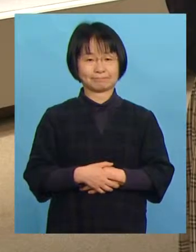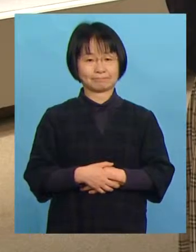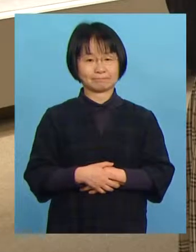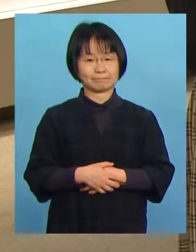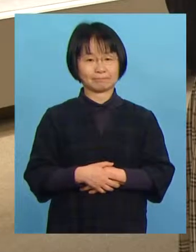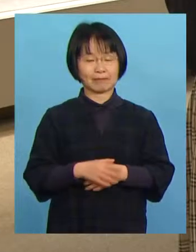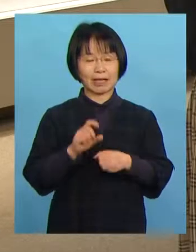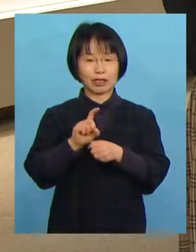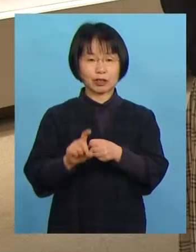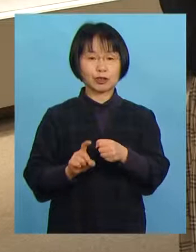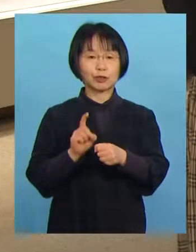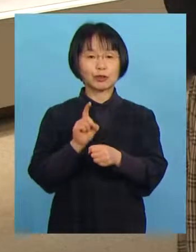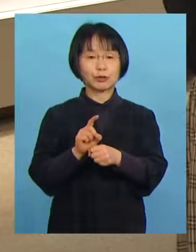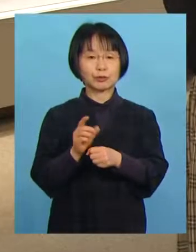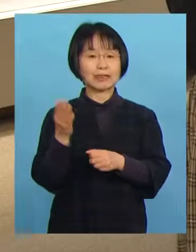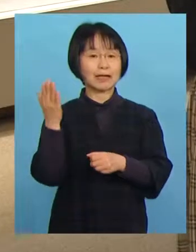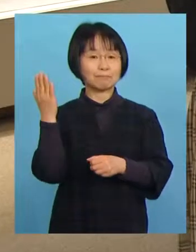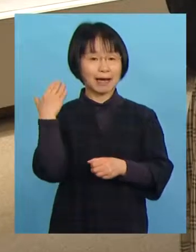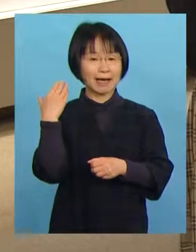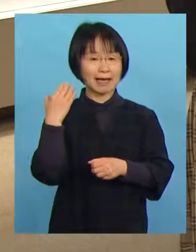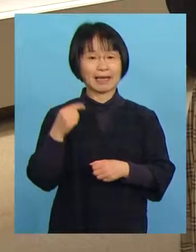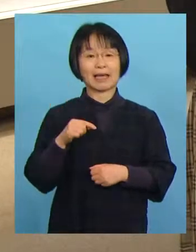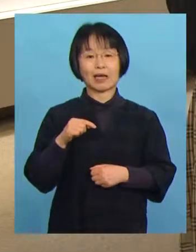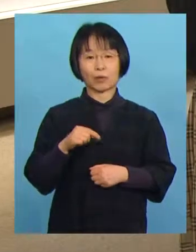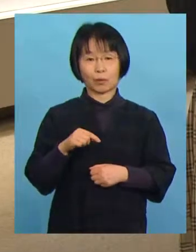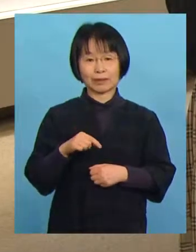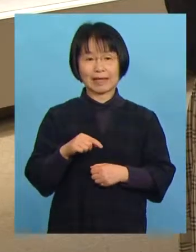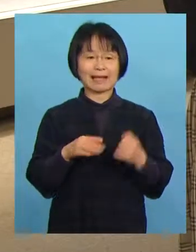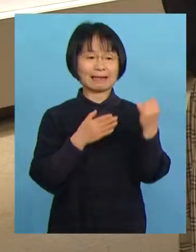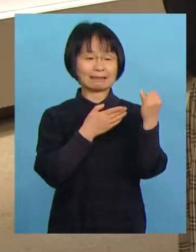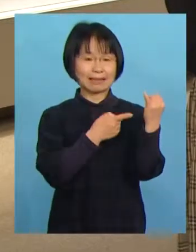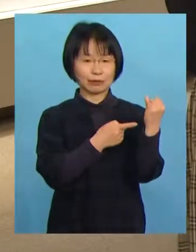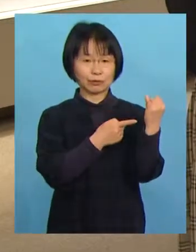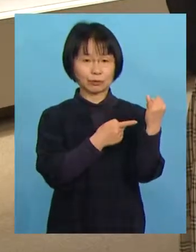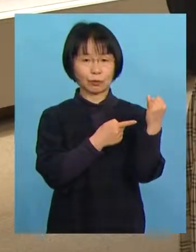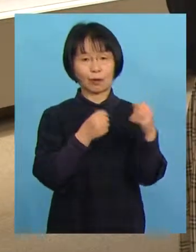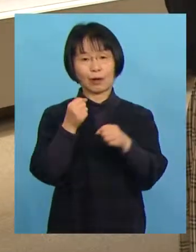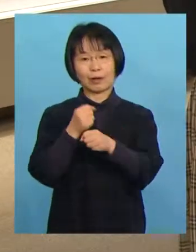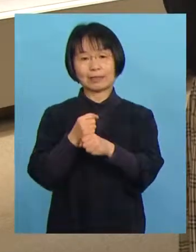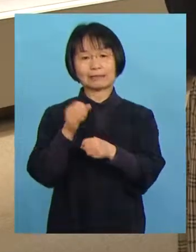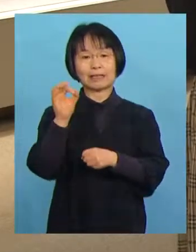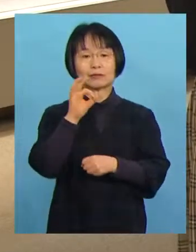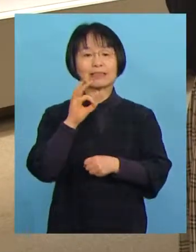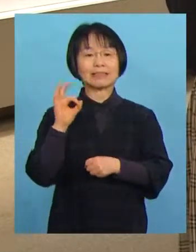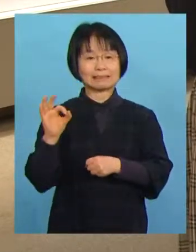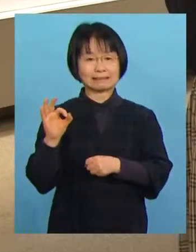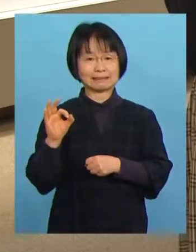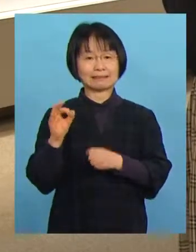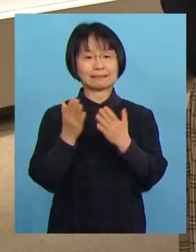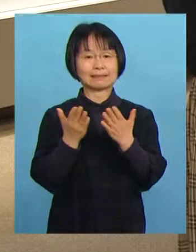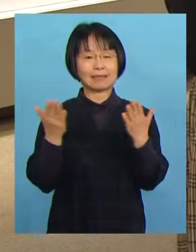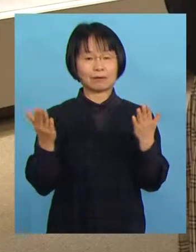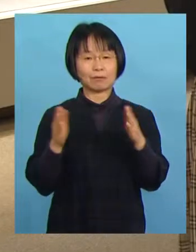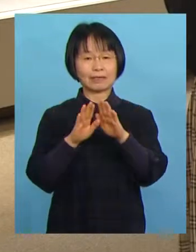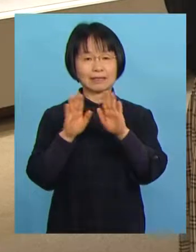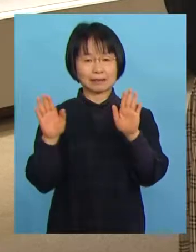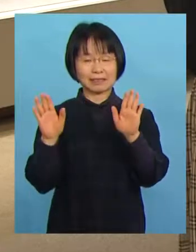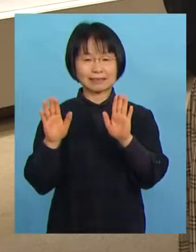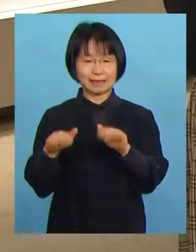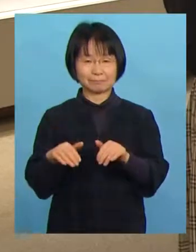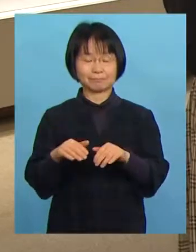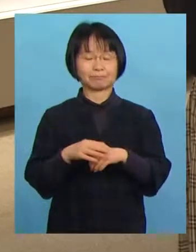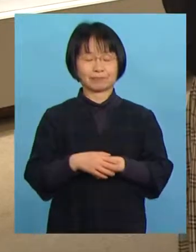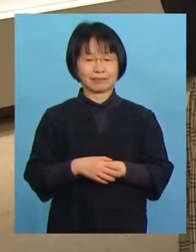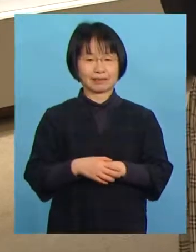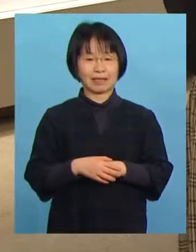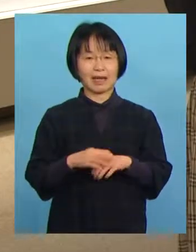約10年前ですね当館で島子さんの作品展をさせていただいたことがご縁がありまして、 はい、 今回ご寄贈